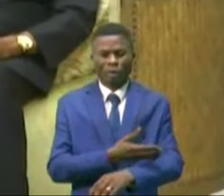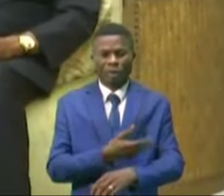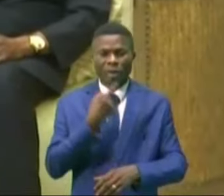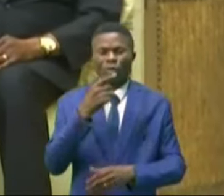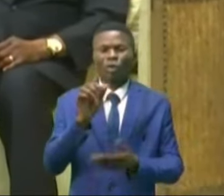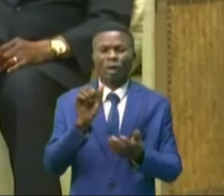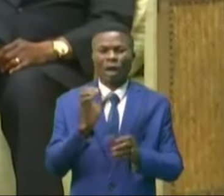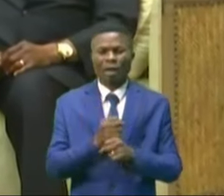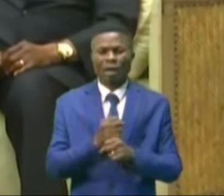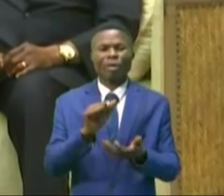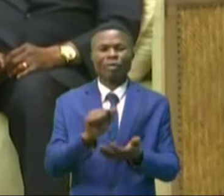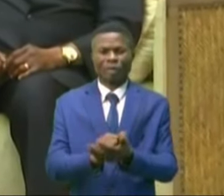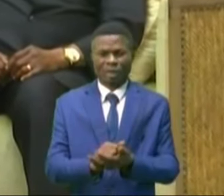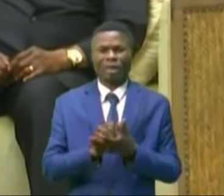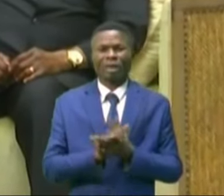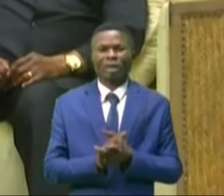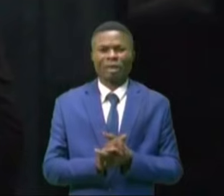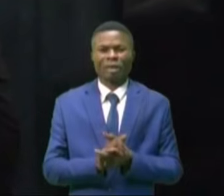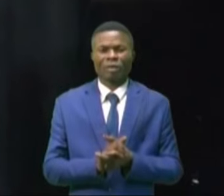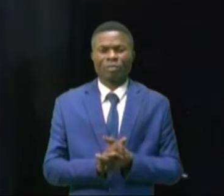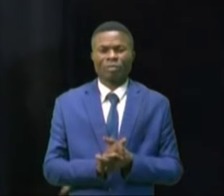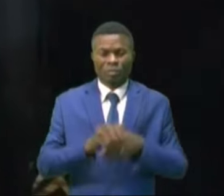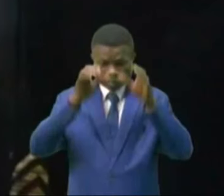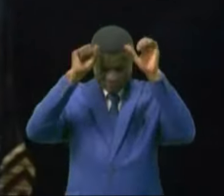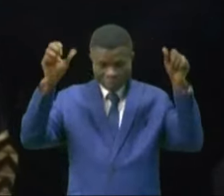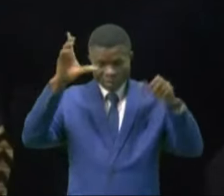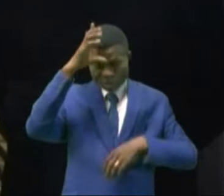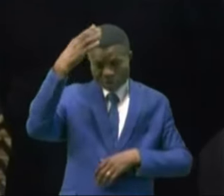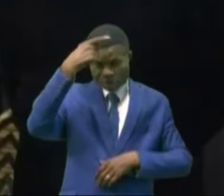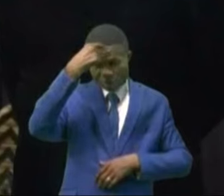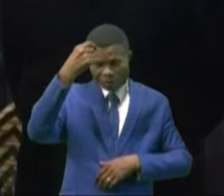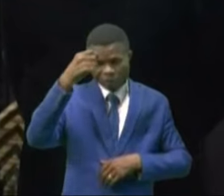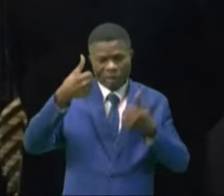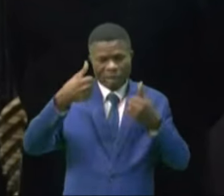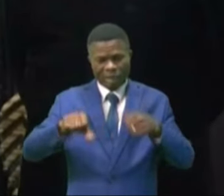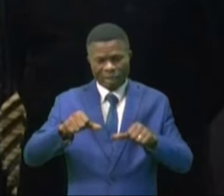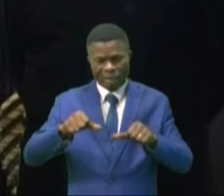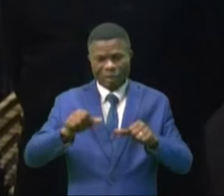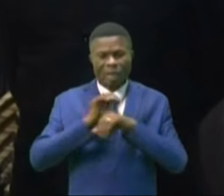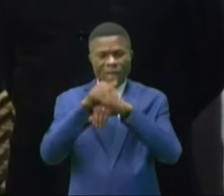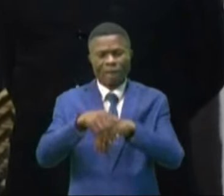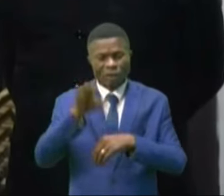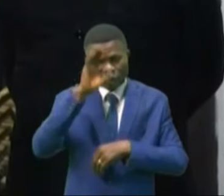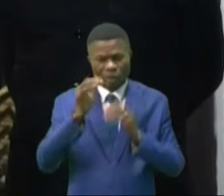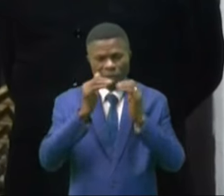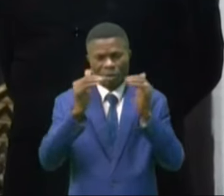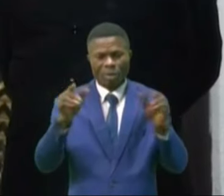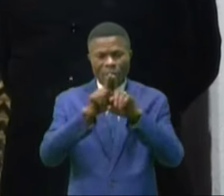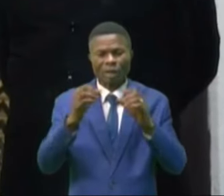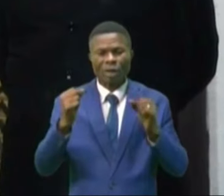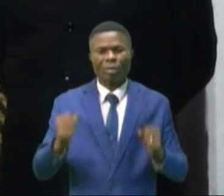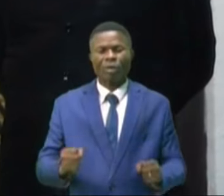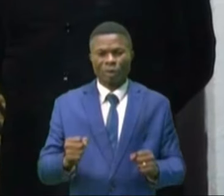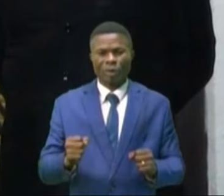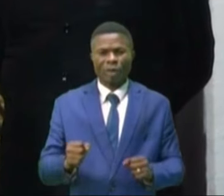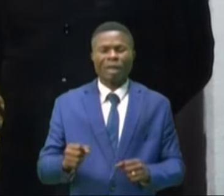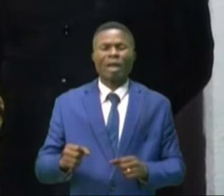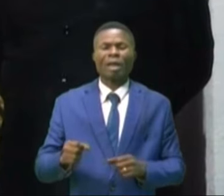dire, donc... Il est resté égal à lui-même, engagé pour la paix et la stabilité dans la